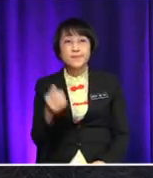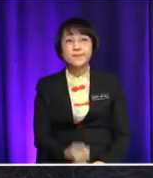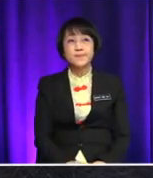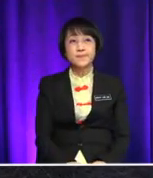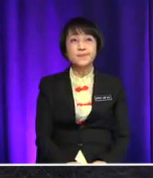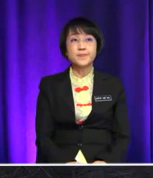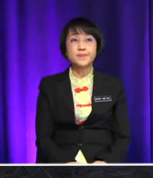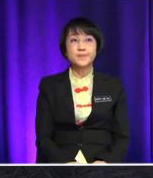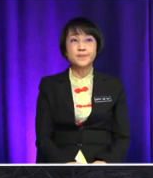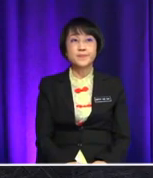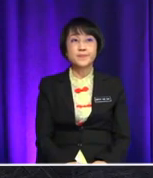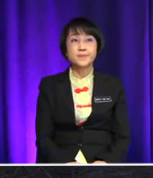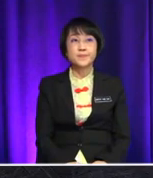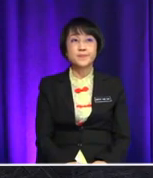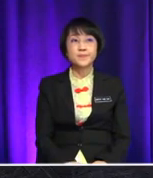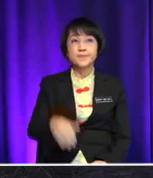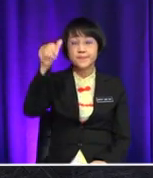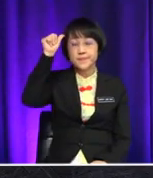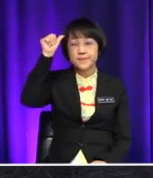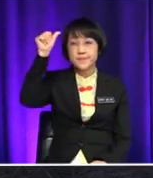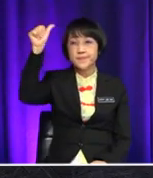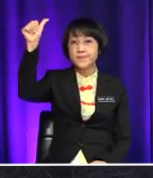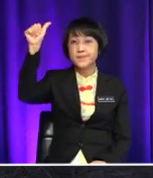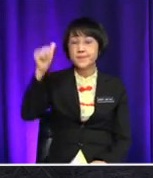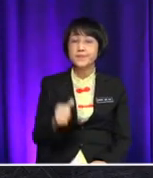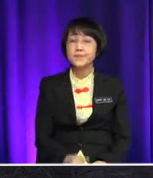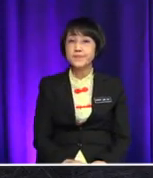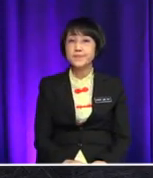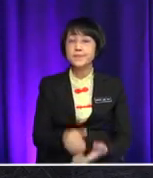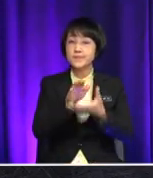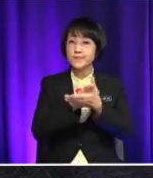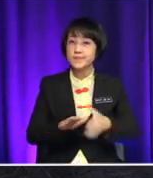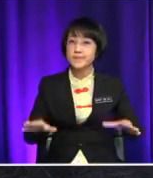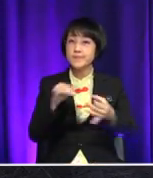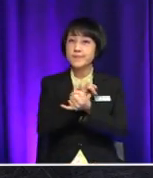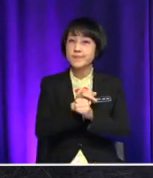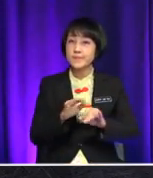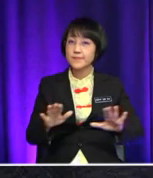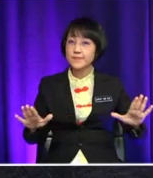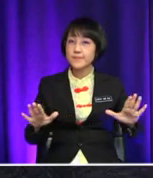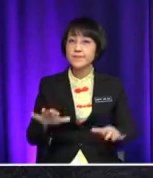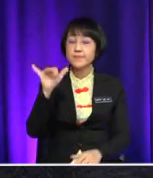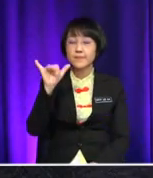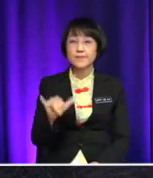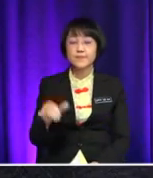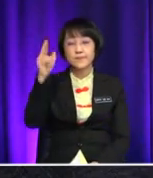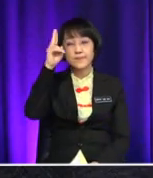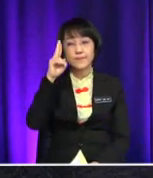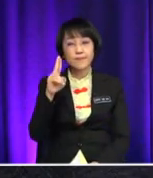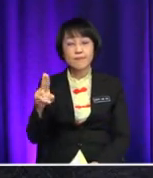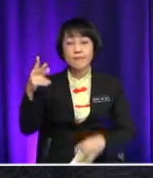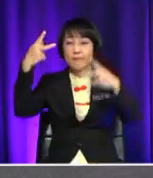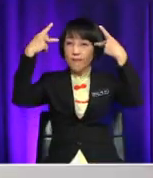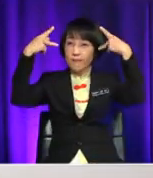Assalamualaikum warahmatullahi wabarakatuh dan salam sejahtera yang dihormati pengurus